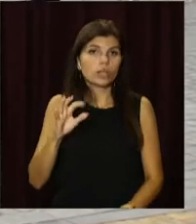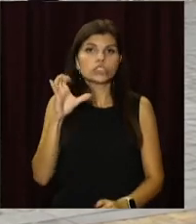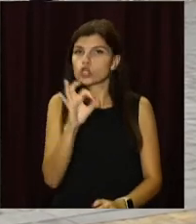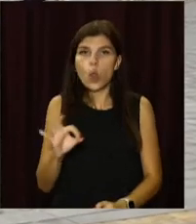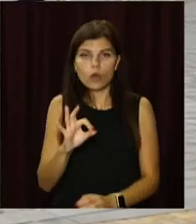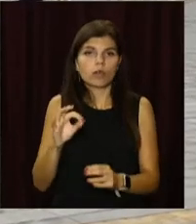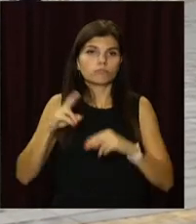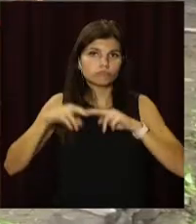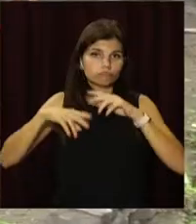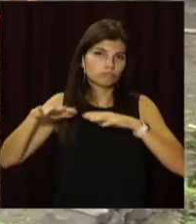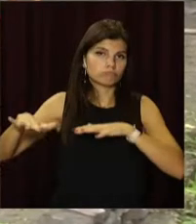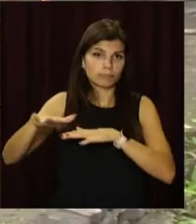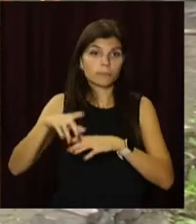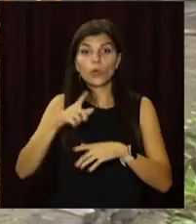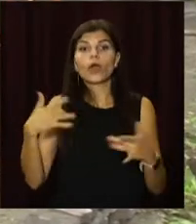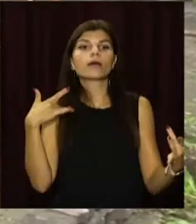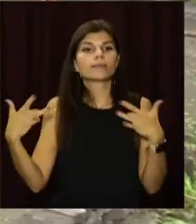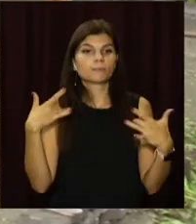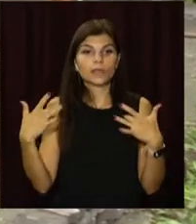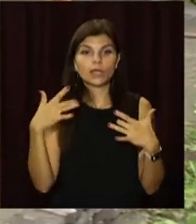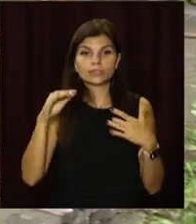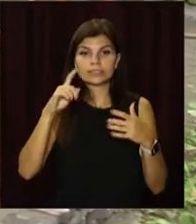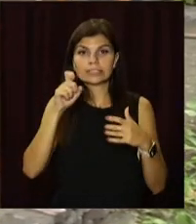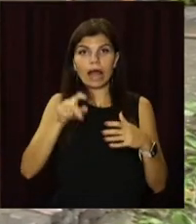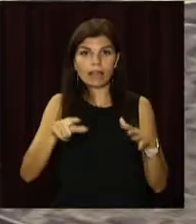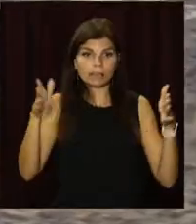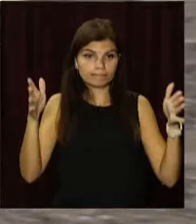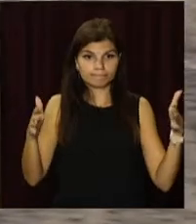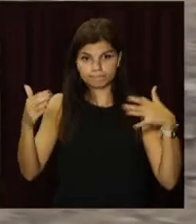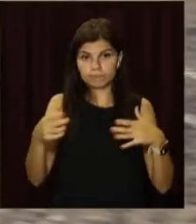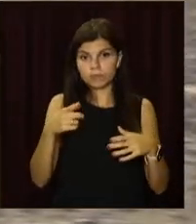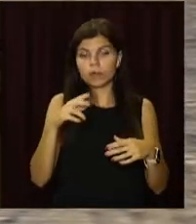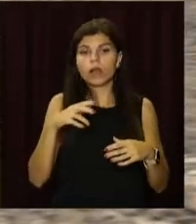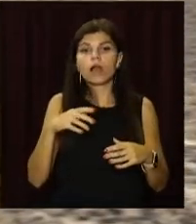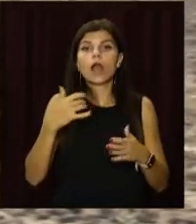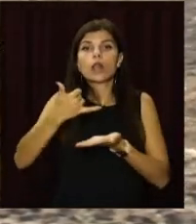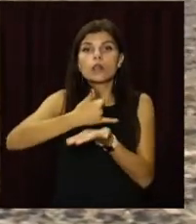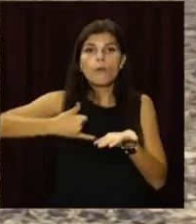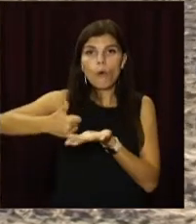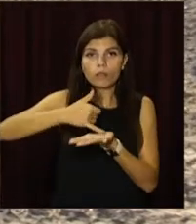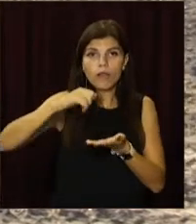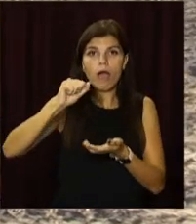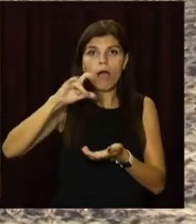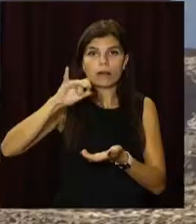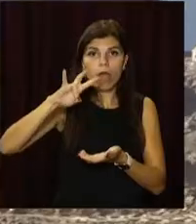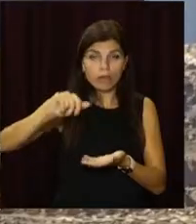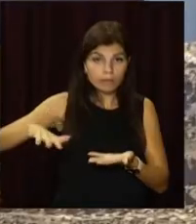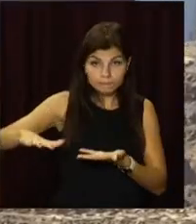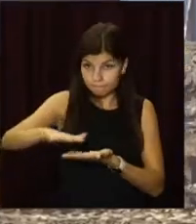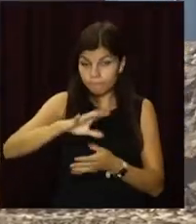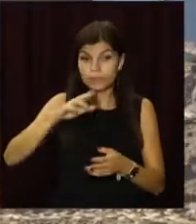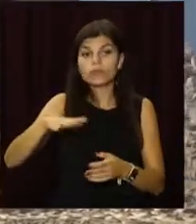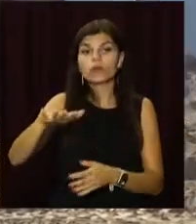кам'янчани отримають оновлений концертний зал на лівобережжі. Крім того, зараз у місті будують льодову арену, споруджують найбільший спорткомплекс на